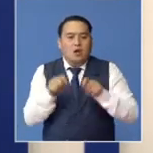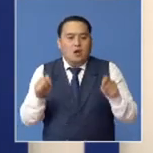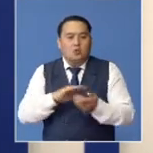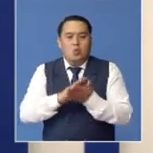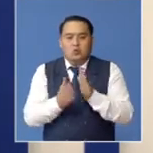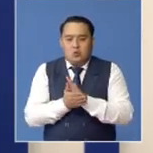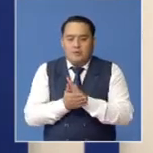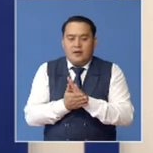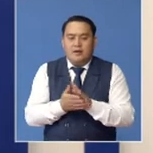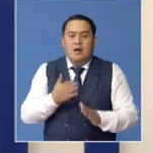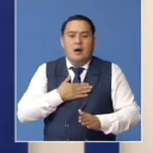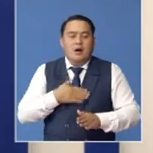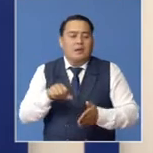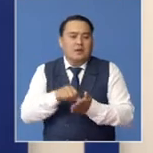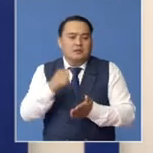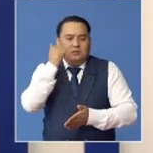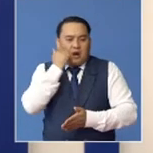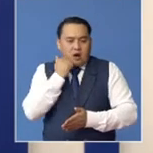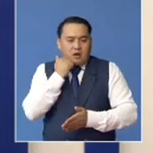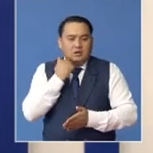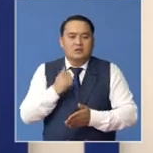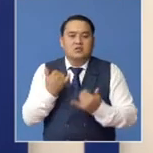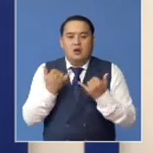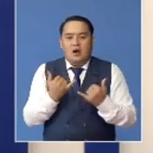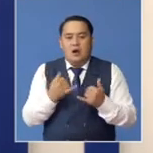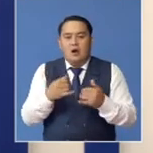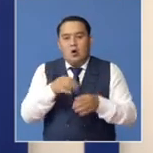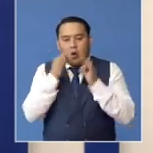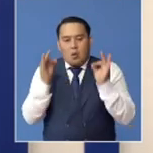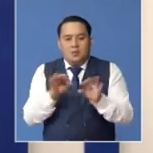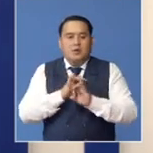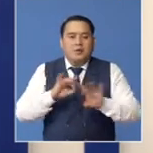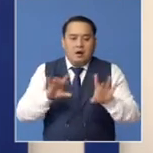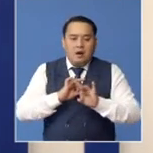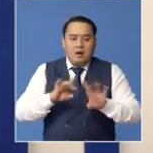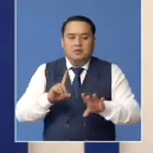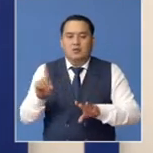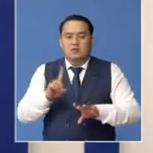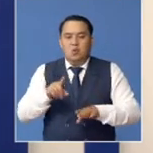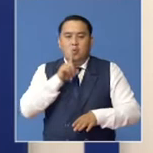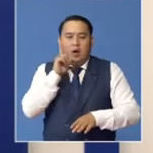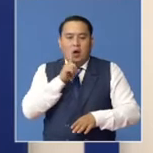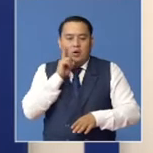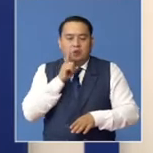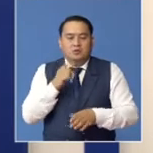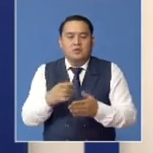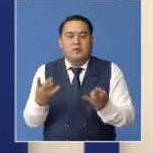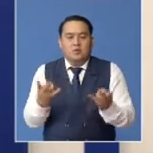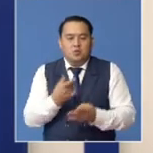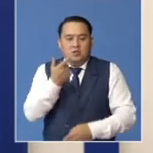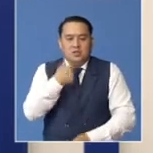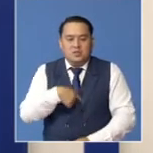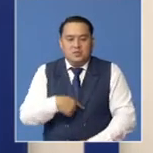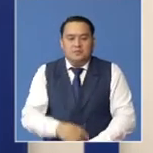все условия. Я как представительница старшего поколения поделилась своим опытом с ними и думаю, что молодежь почерпнет самое нужное для